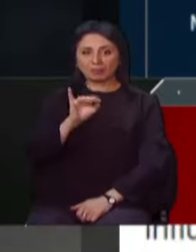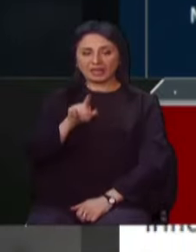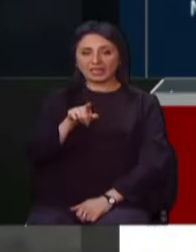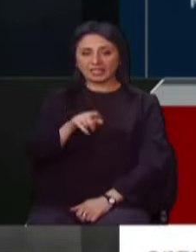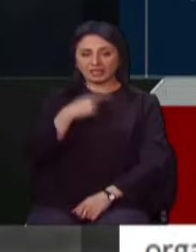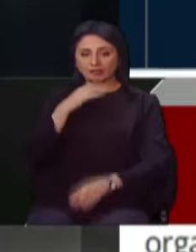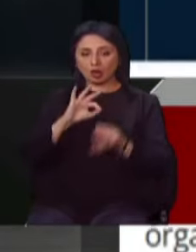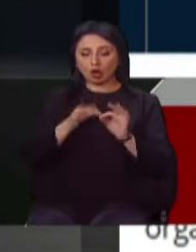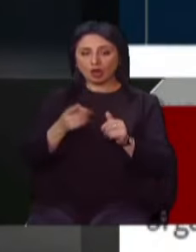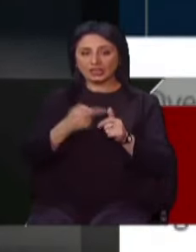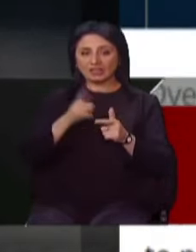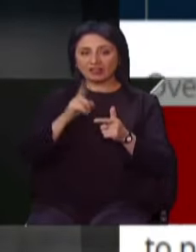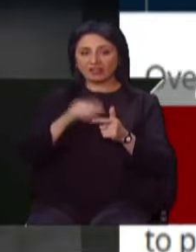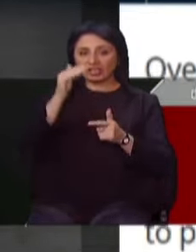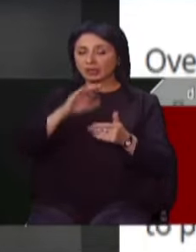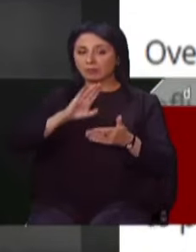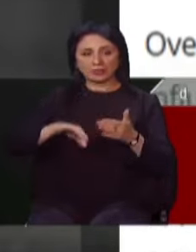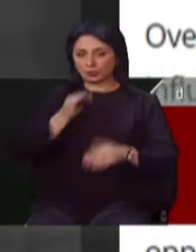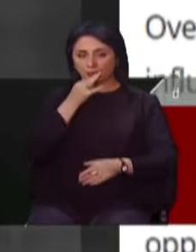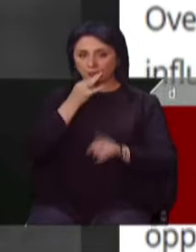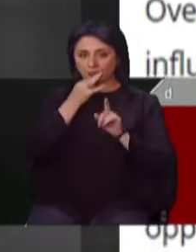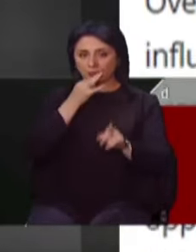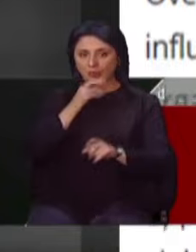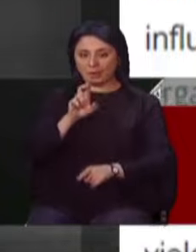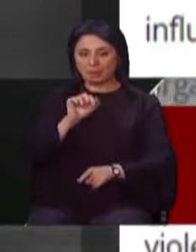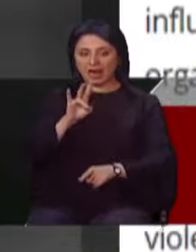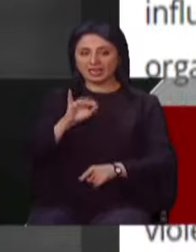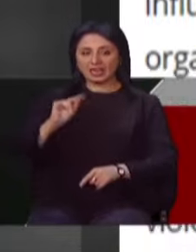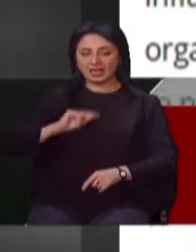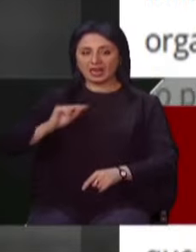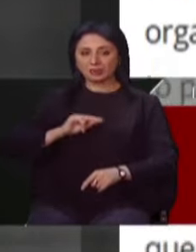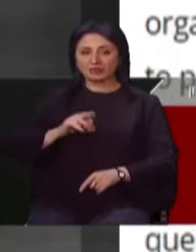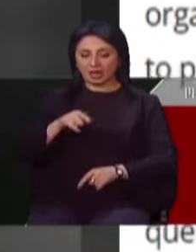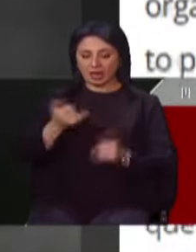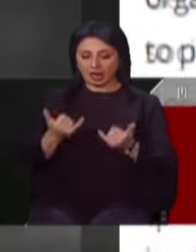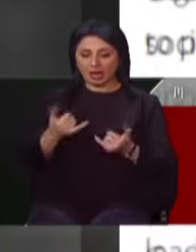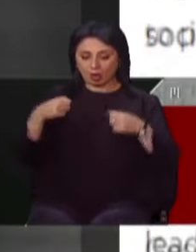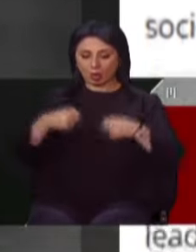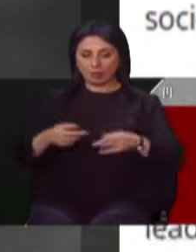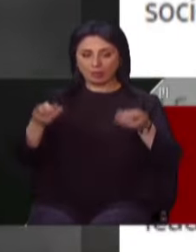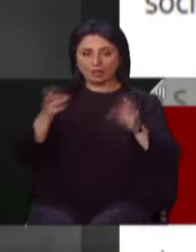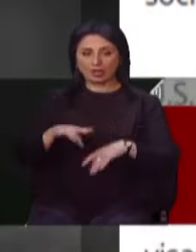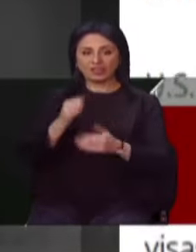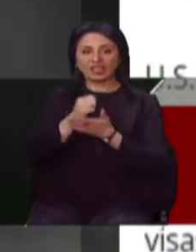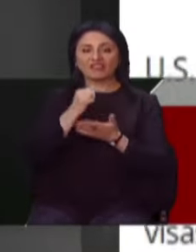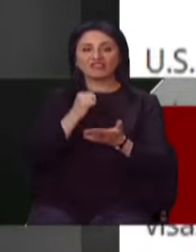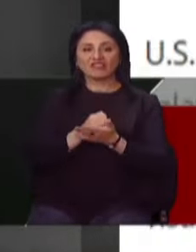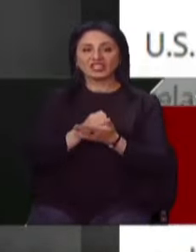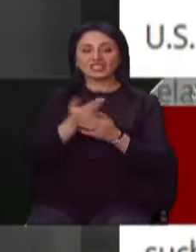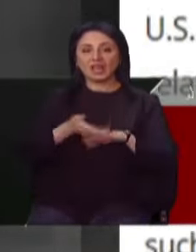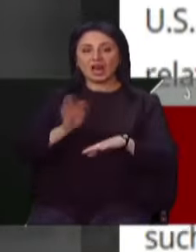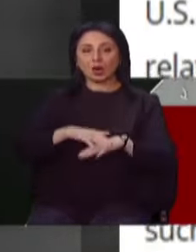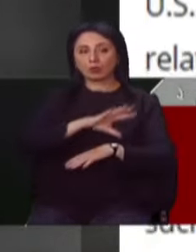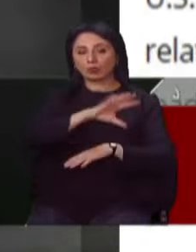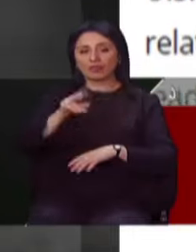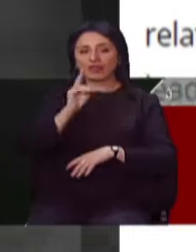ვერდიქტი კონკრეტული სახელებისა და გვარების გარეშე გავრცელდა. ბაიდენის ადმინისტრაცია ამიერიდან უფლებას იტოვებს სავიზო რეჟიმი გაურთულოს